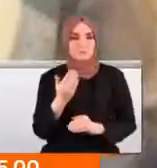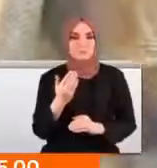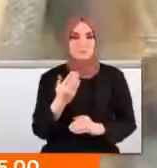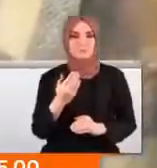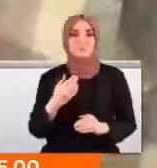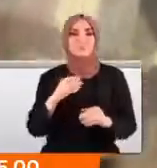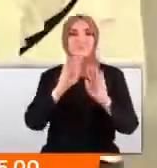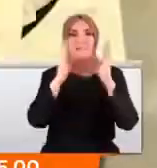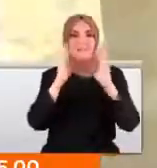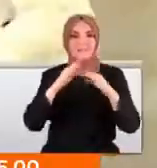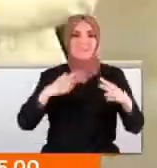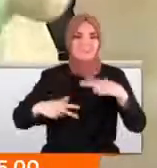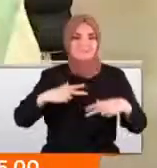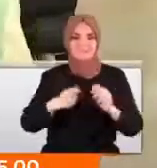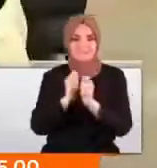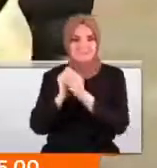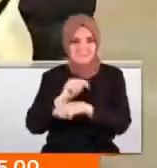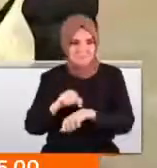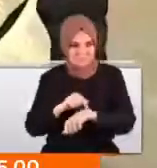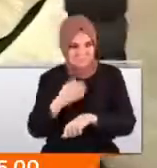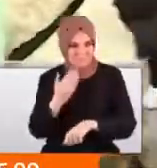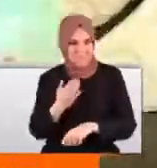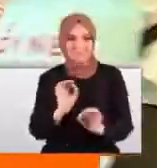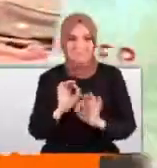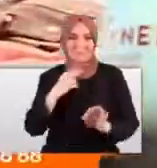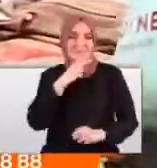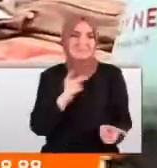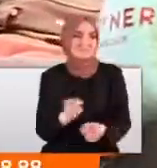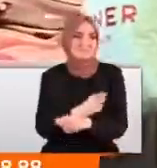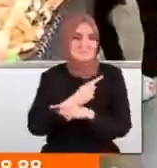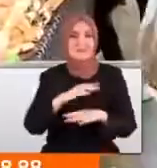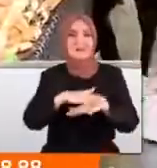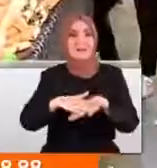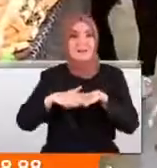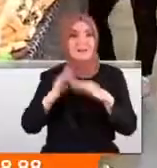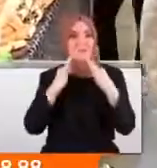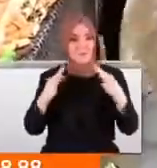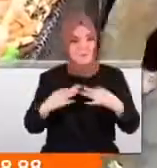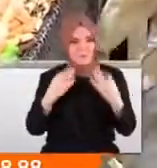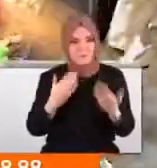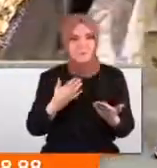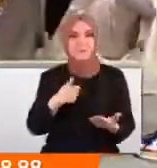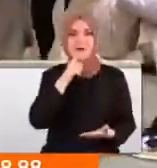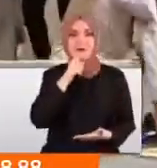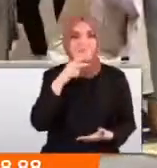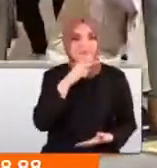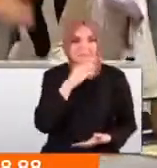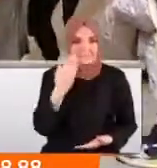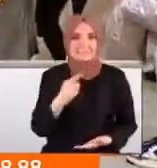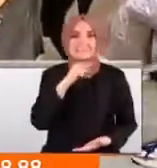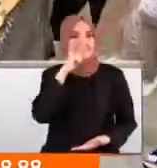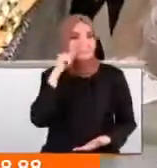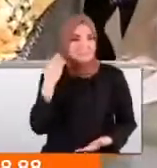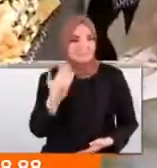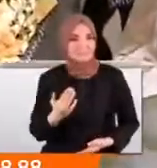mıyız? Hazırız. Renkli renkli kareli gömlekler, ister kahverengi, isterseniz de böyle kıpkırmızı gömlekler.